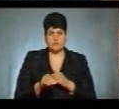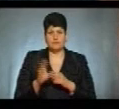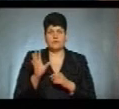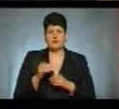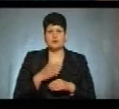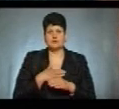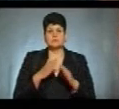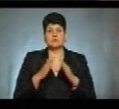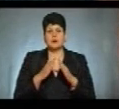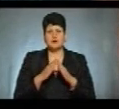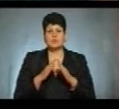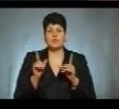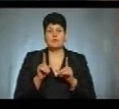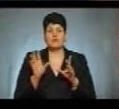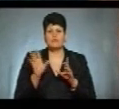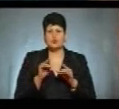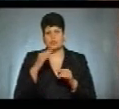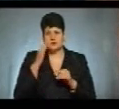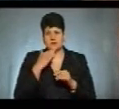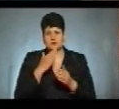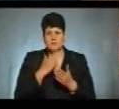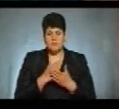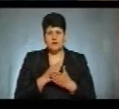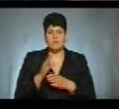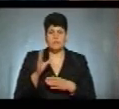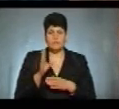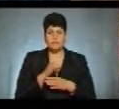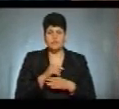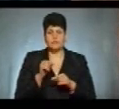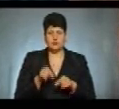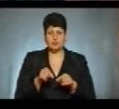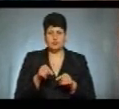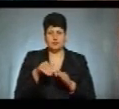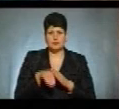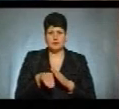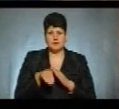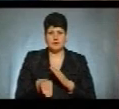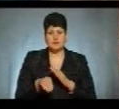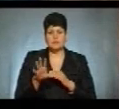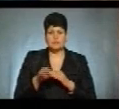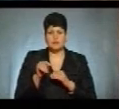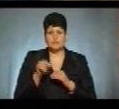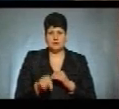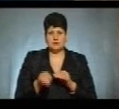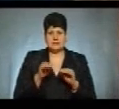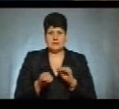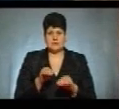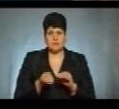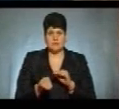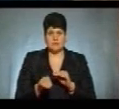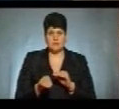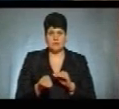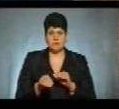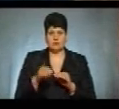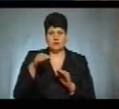і наш, все, що татко мав, все, що ми мали, все в ту півницю. І вони свої річі туди зложили, упустив їх